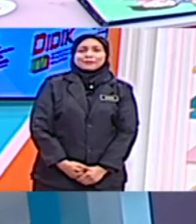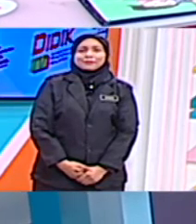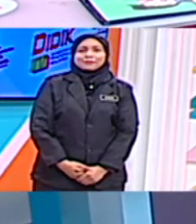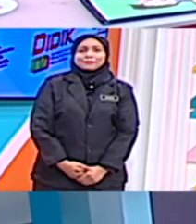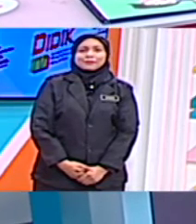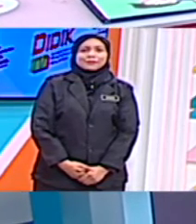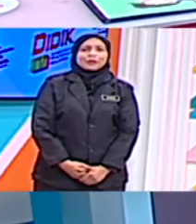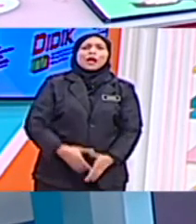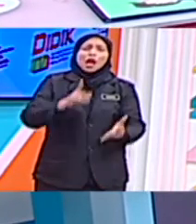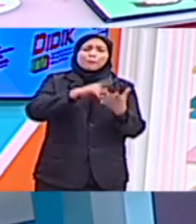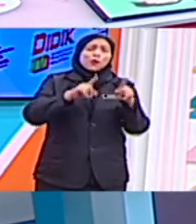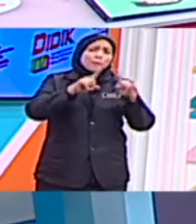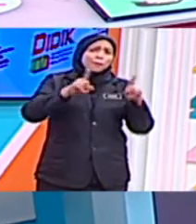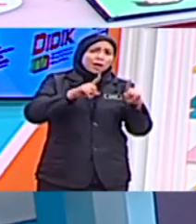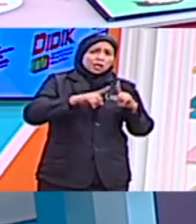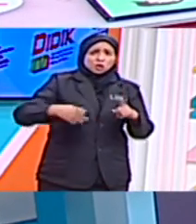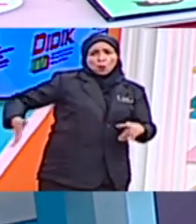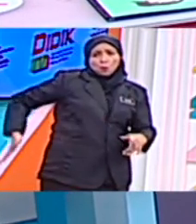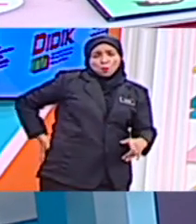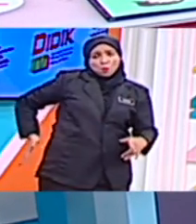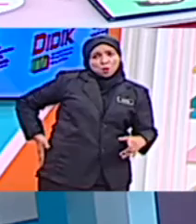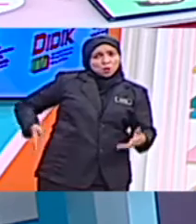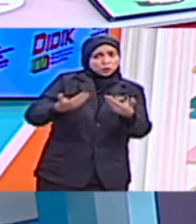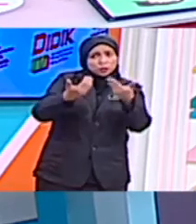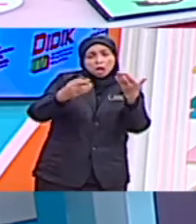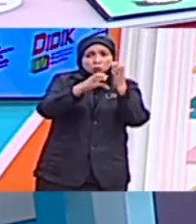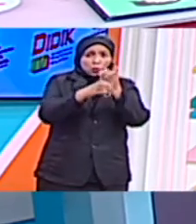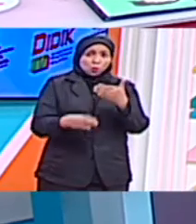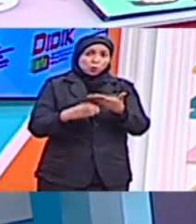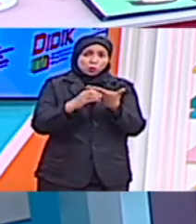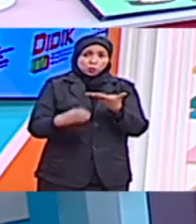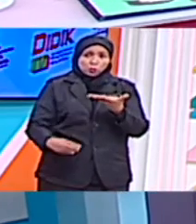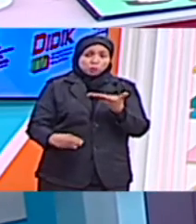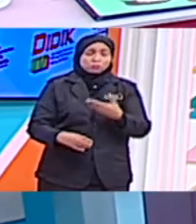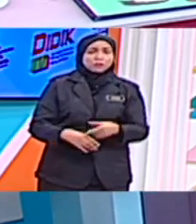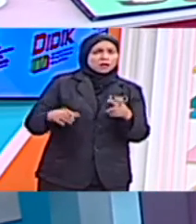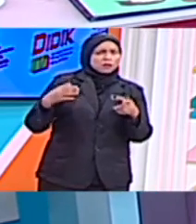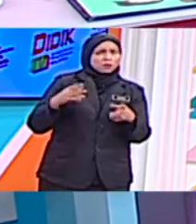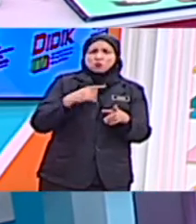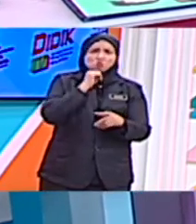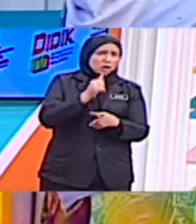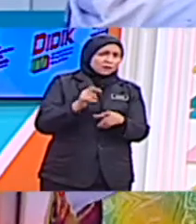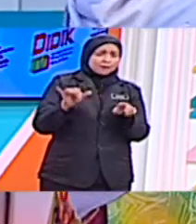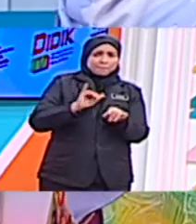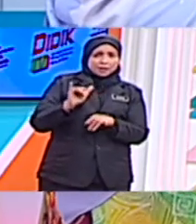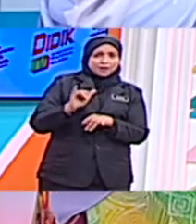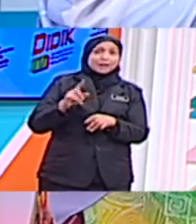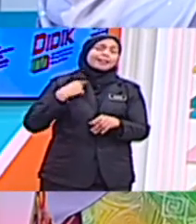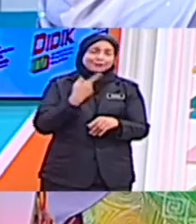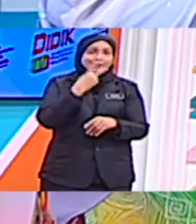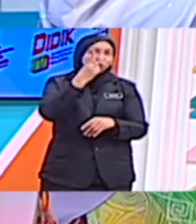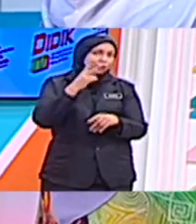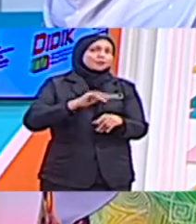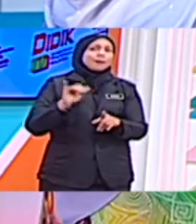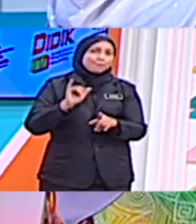apa beza punggung dan dubur cikgu? Tu nak tengok, tu nak tahu. Bukan sama eh? Nanti kita tengok sama